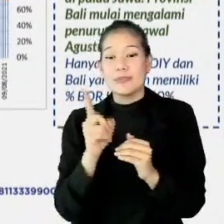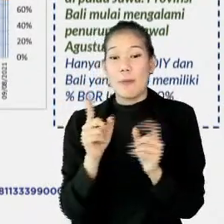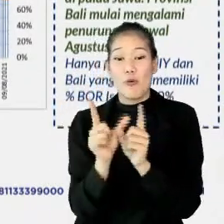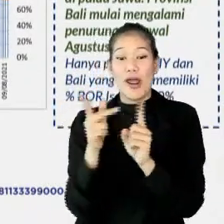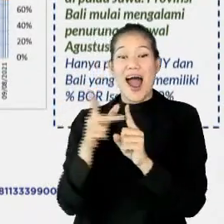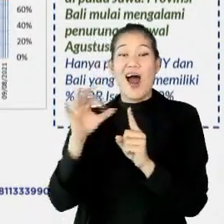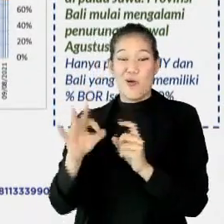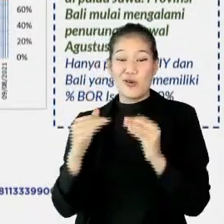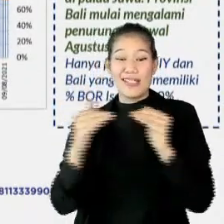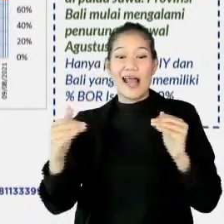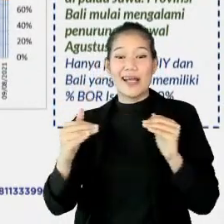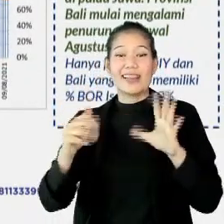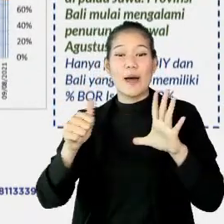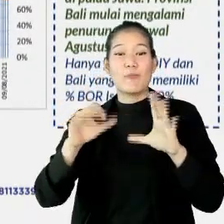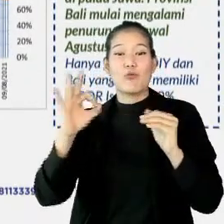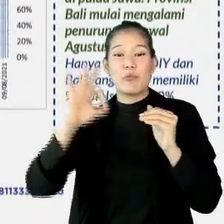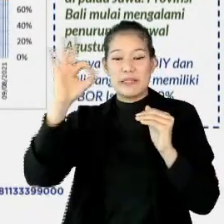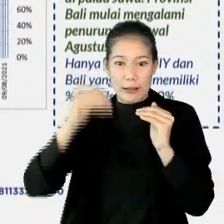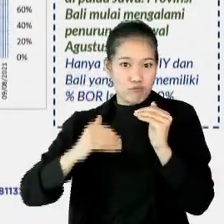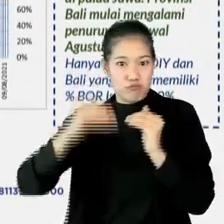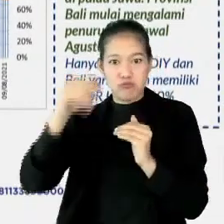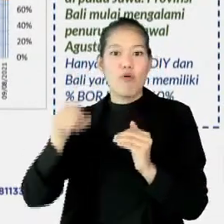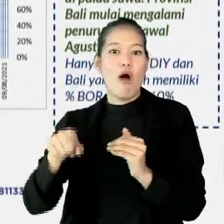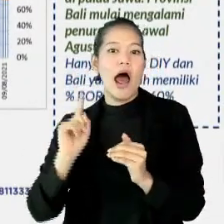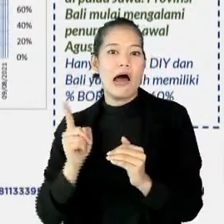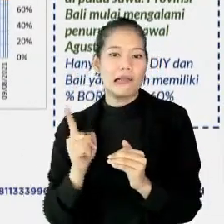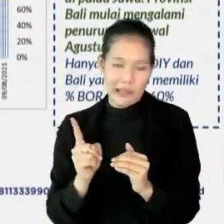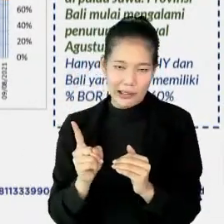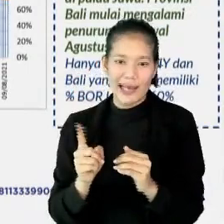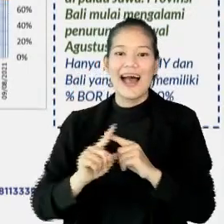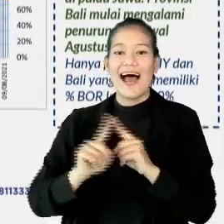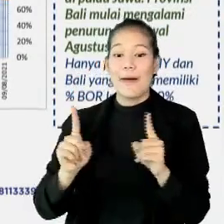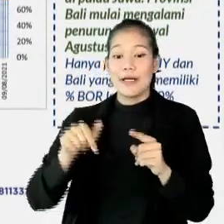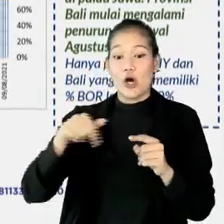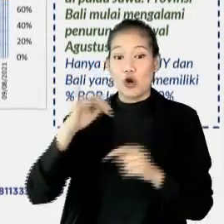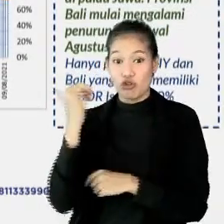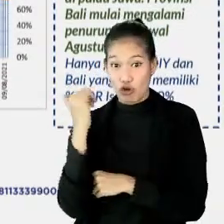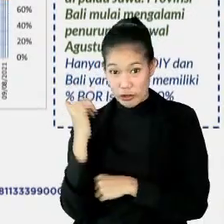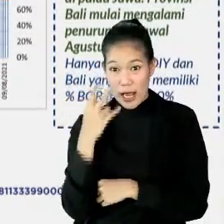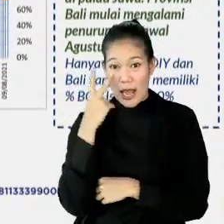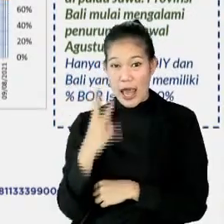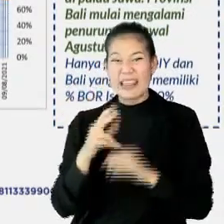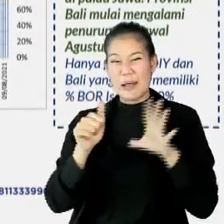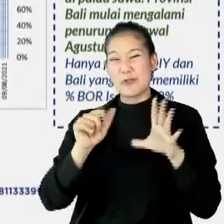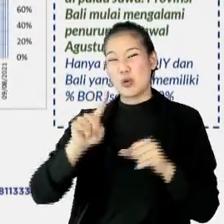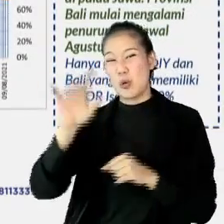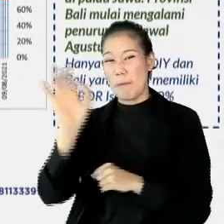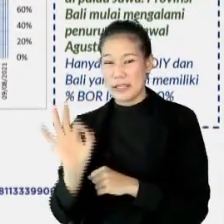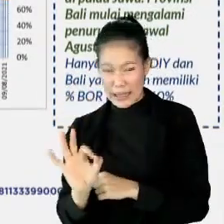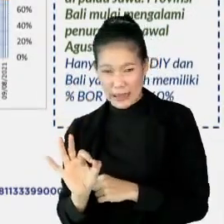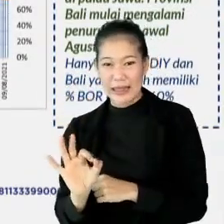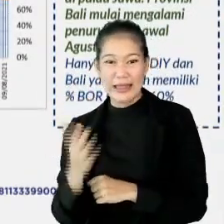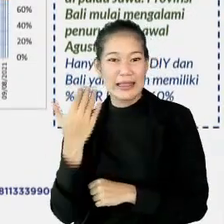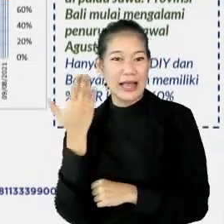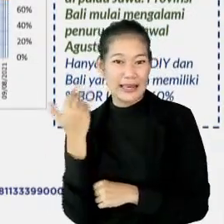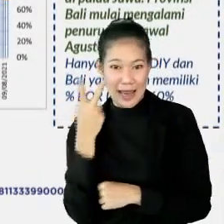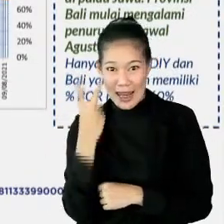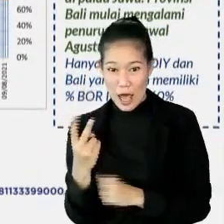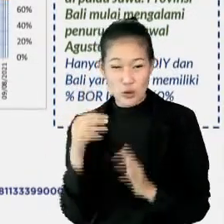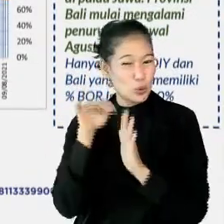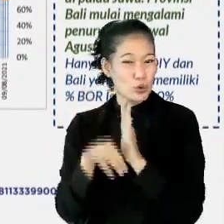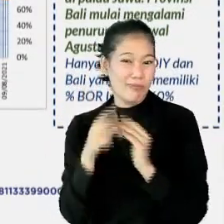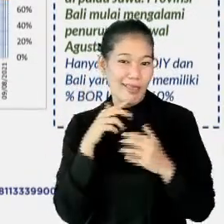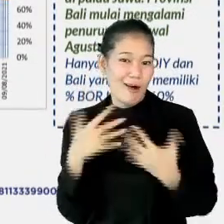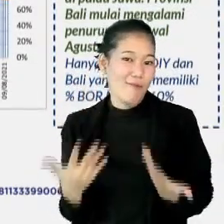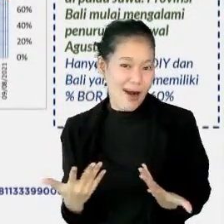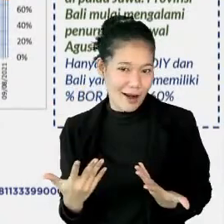di atas 60% ya. Itu baru kita sudah wanti-wanti gitu ya. Sedangkan untuk Jogja, ini masih di angka 61,87. Tadi kita juga lihat kan penurunannya